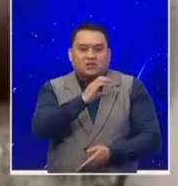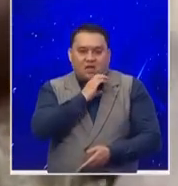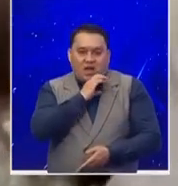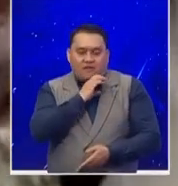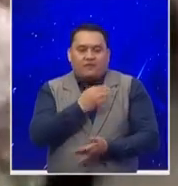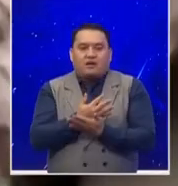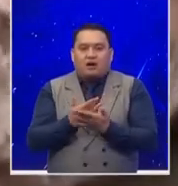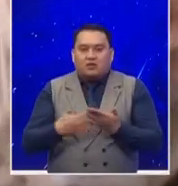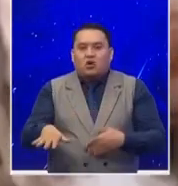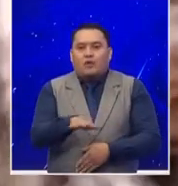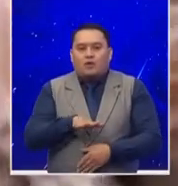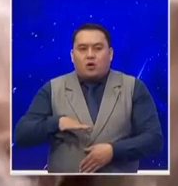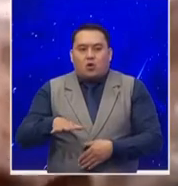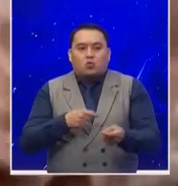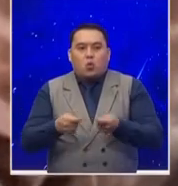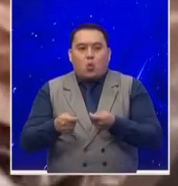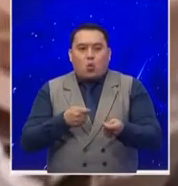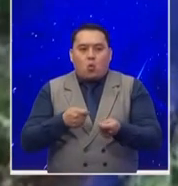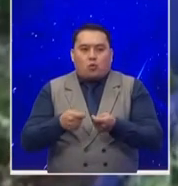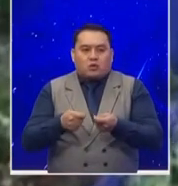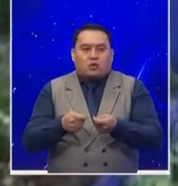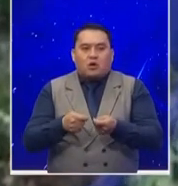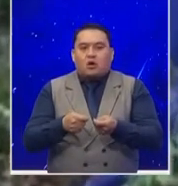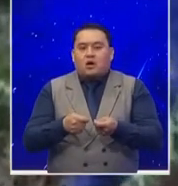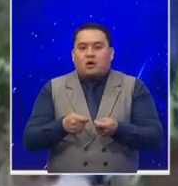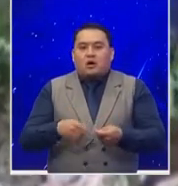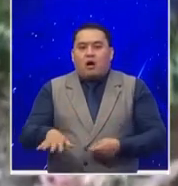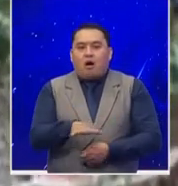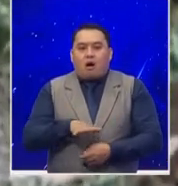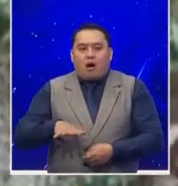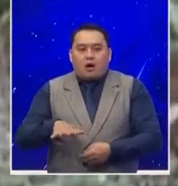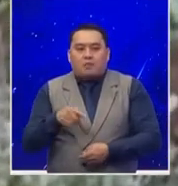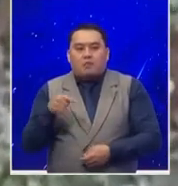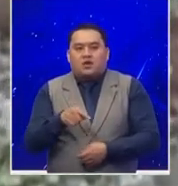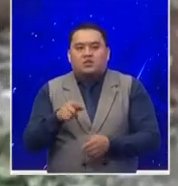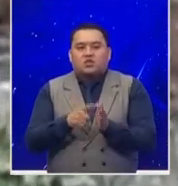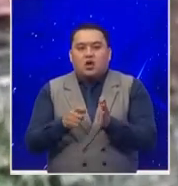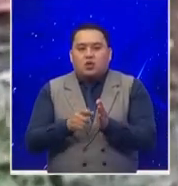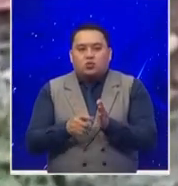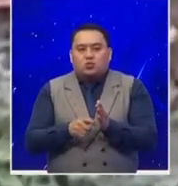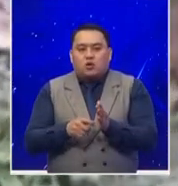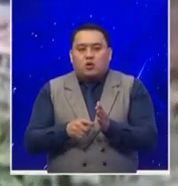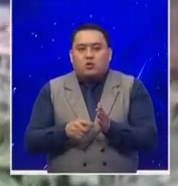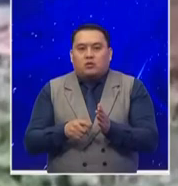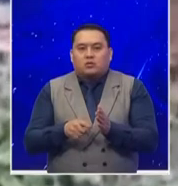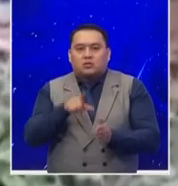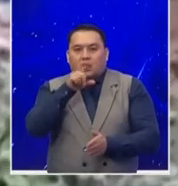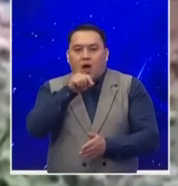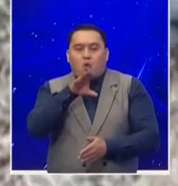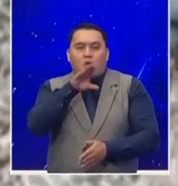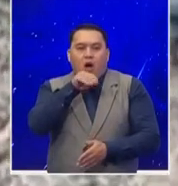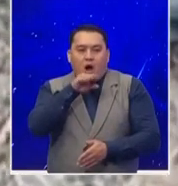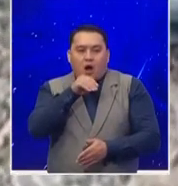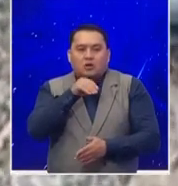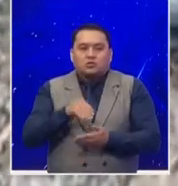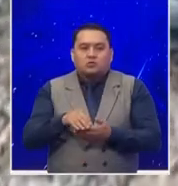Химачал Прадеш штатының үкіметі Кангра округіндегі Понгдам көлі аймағында 1700-ге жуық құстың негізінен тау қаздарының өлімінен